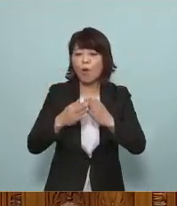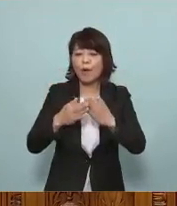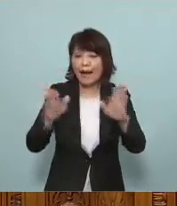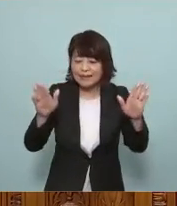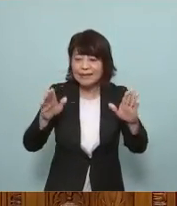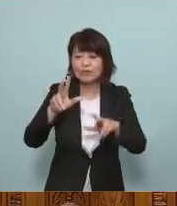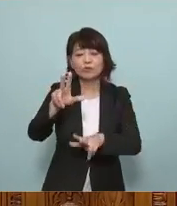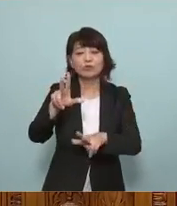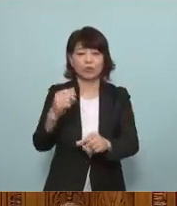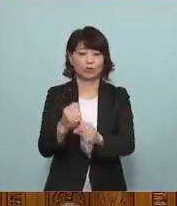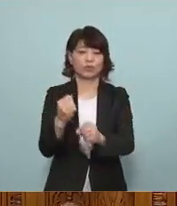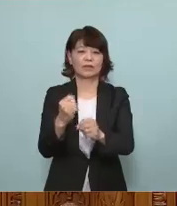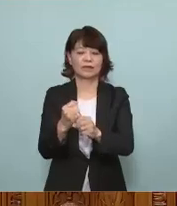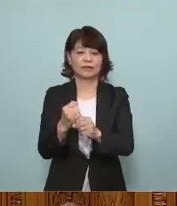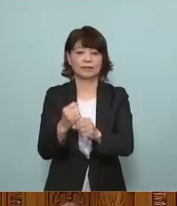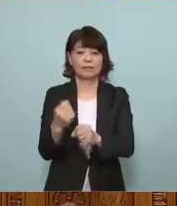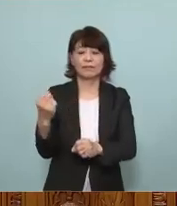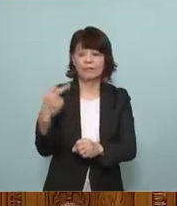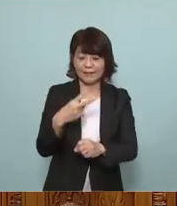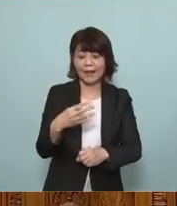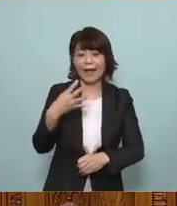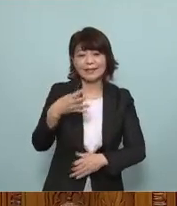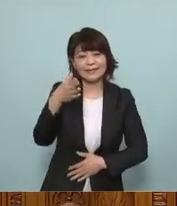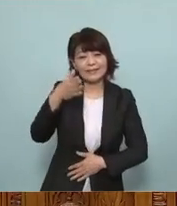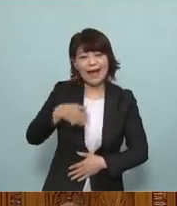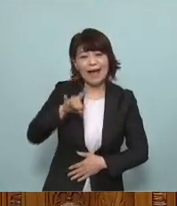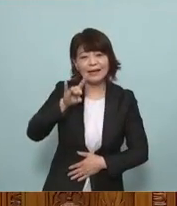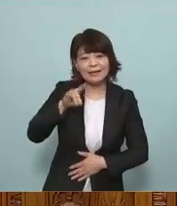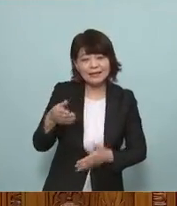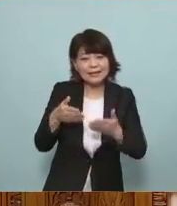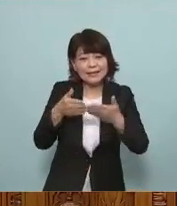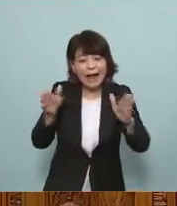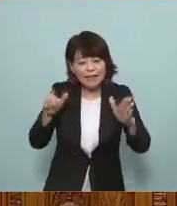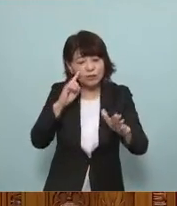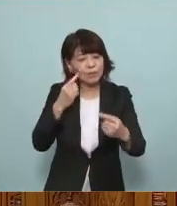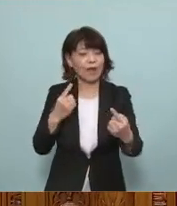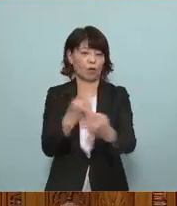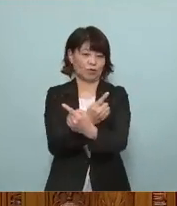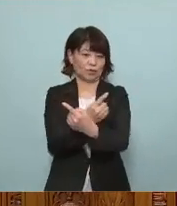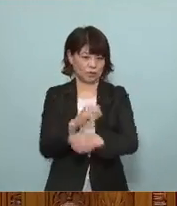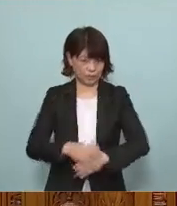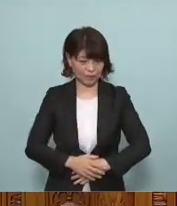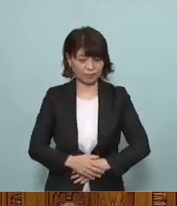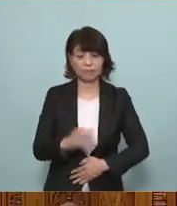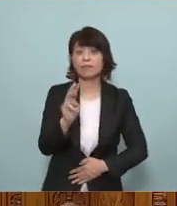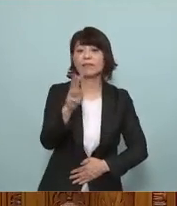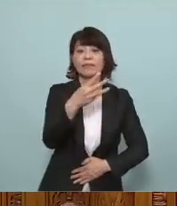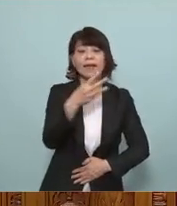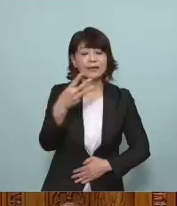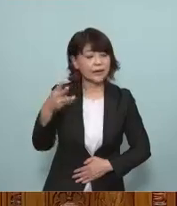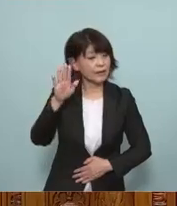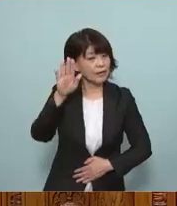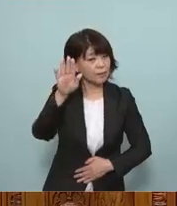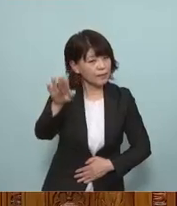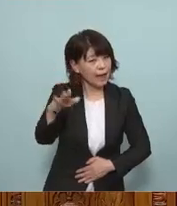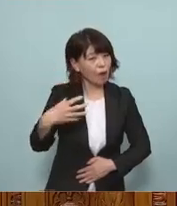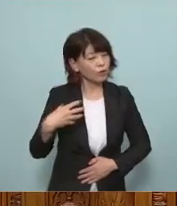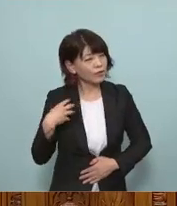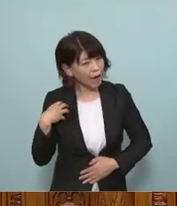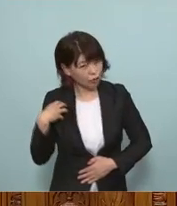します。併せて四半期開示の見直しを行います。第三に、未来を担う世代